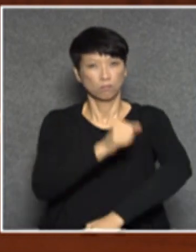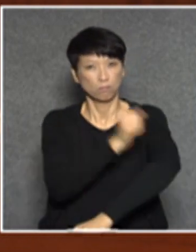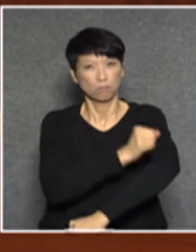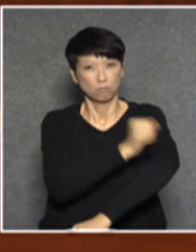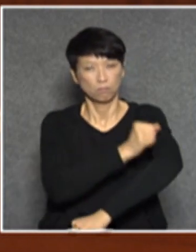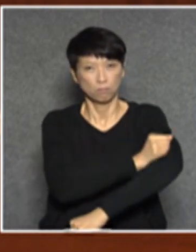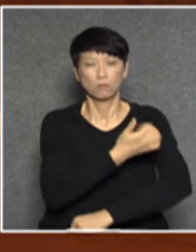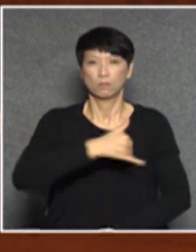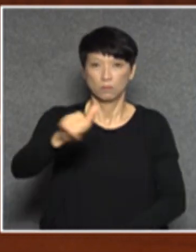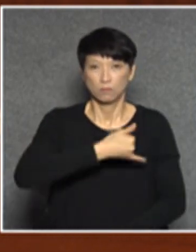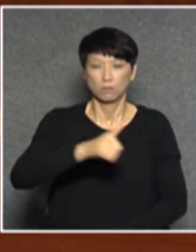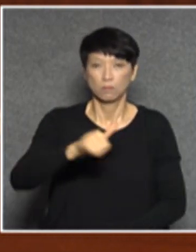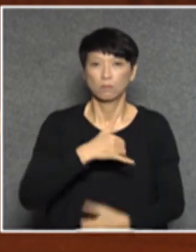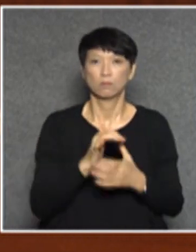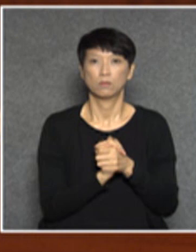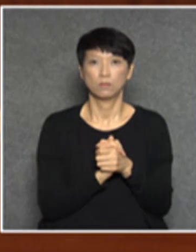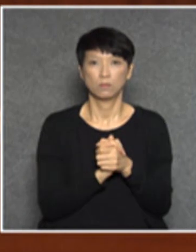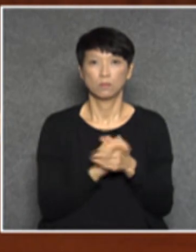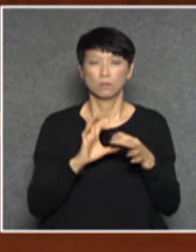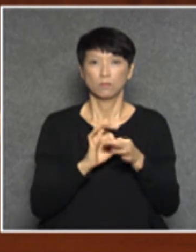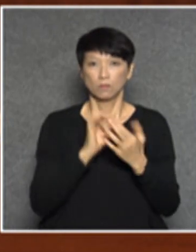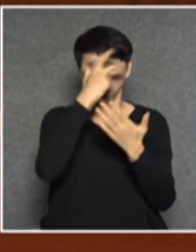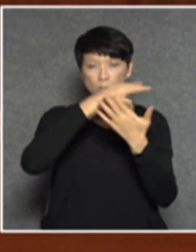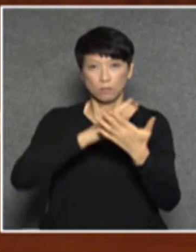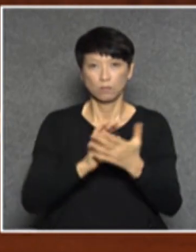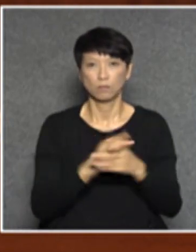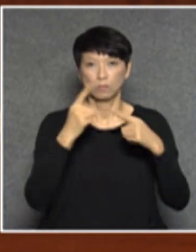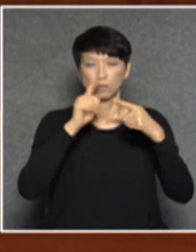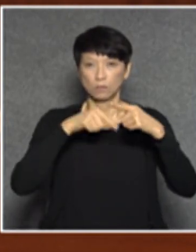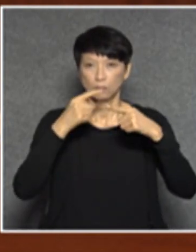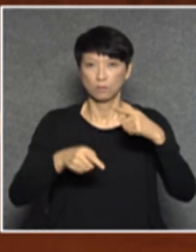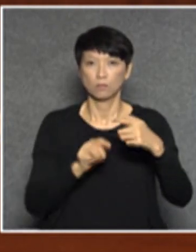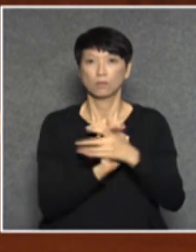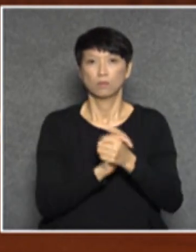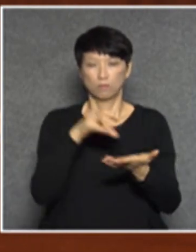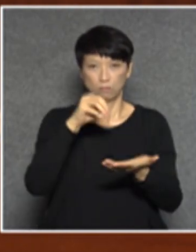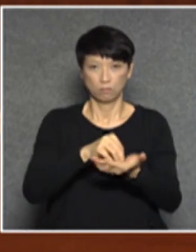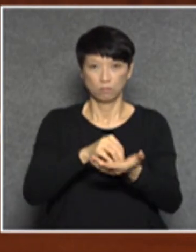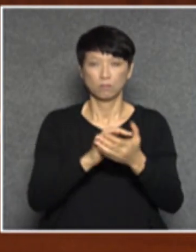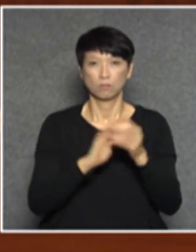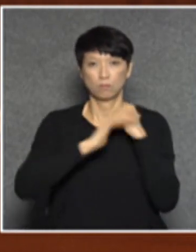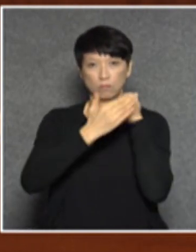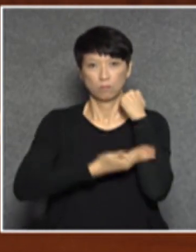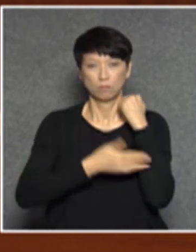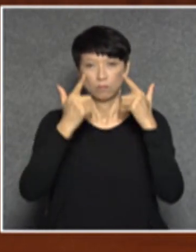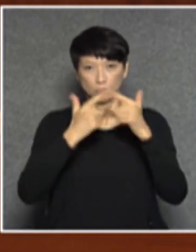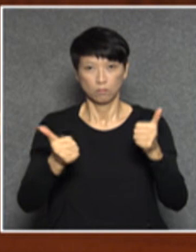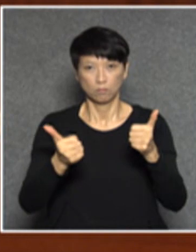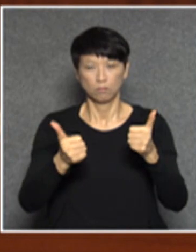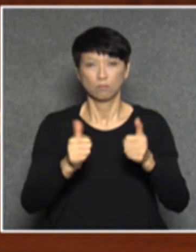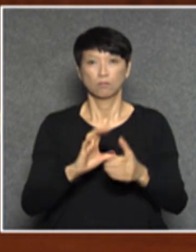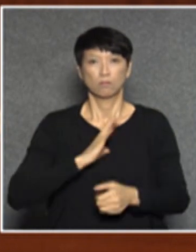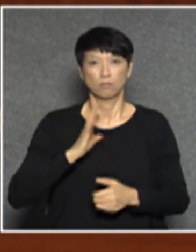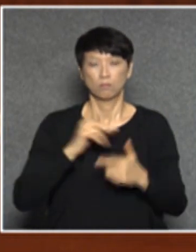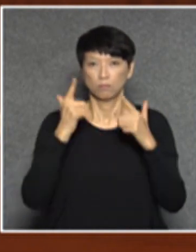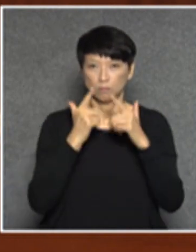特區政府提出的方案符合基本法和人大常委會的有關決定， 合法、合情、合理、具